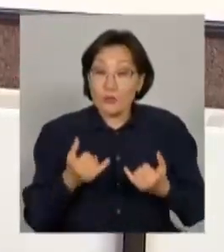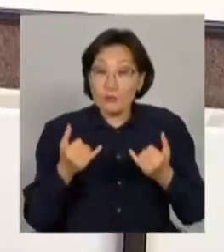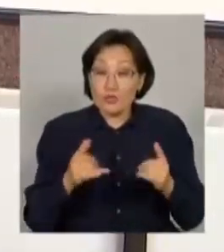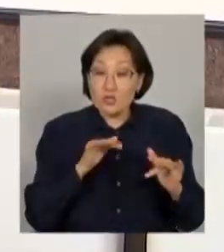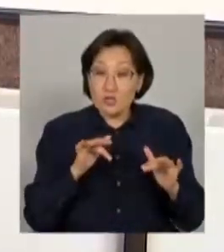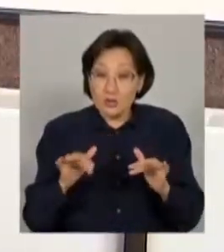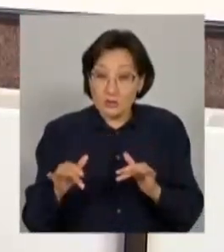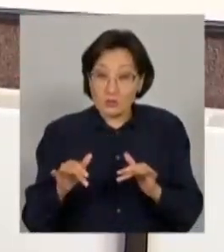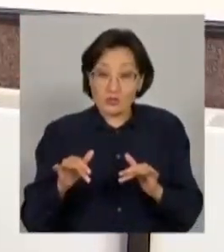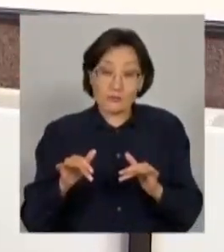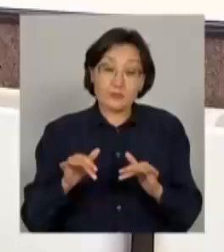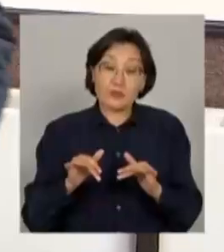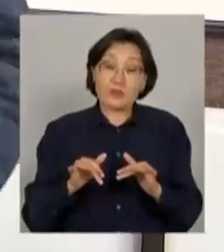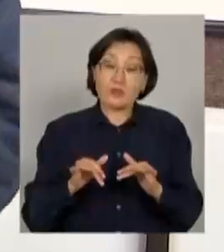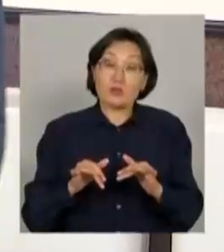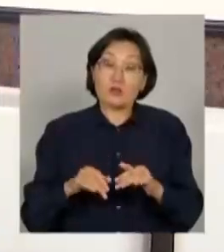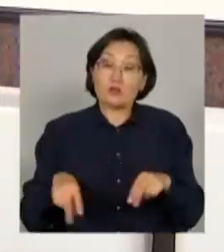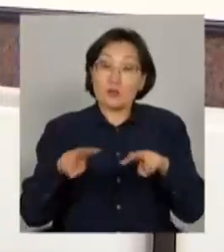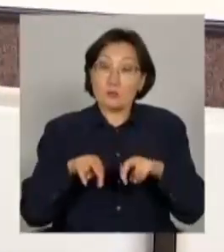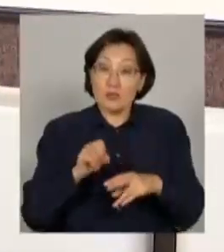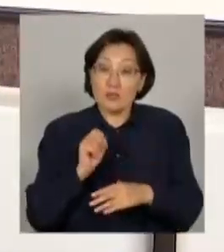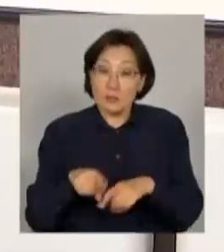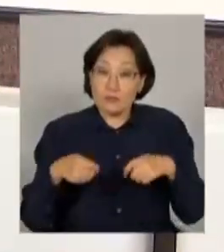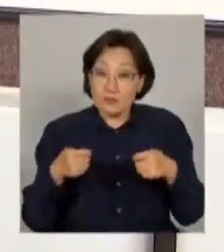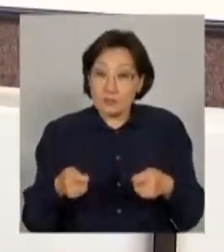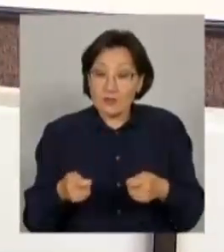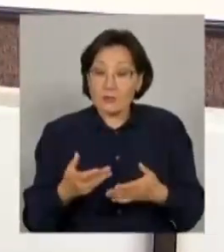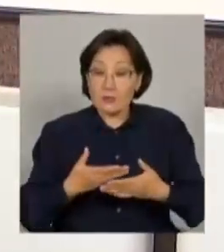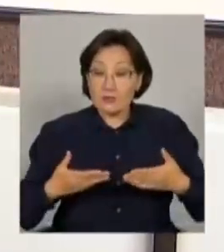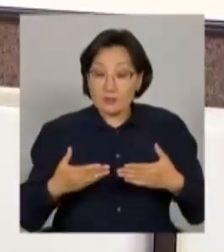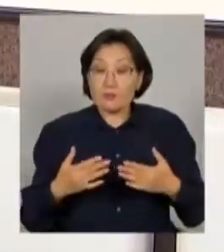іс-шараларды қарастыруға тапсырмасын берді. Біз оны әрине қолдаймыз.